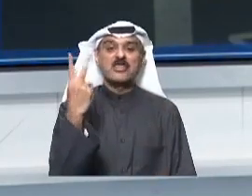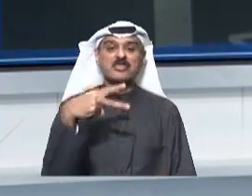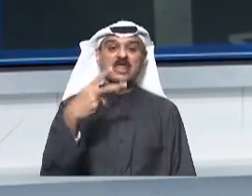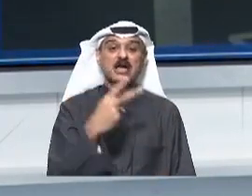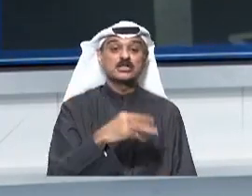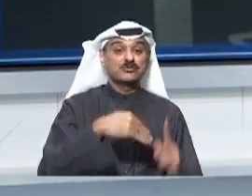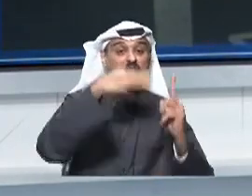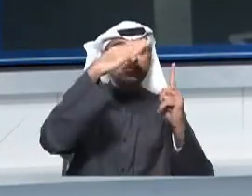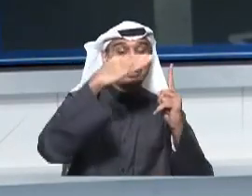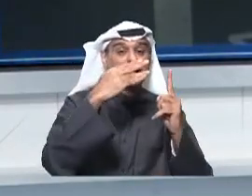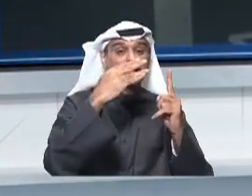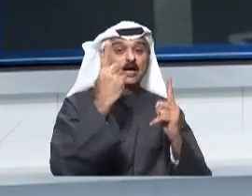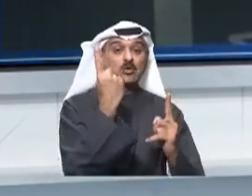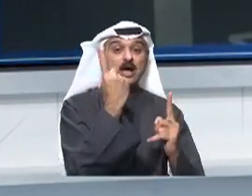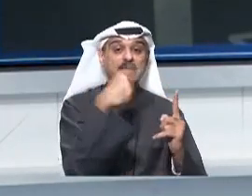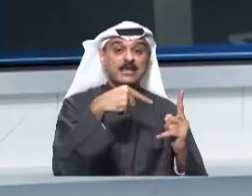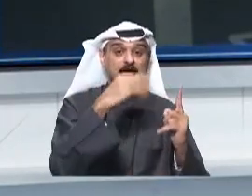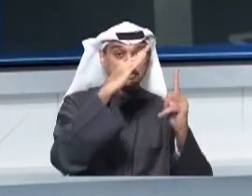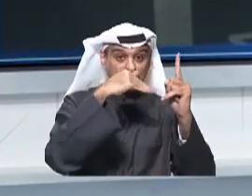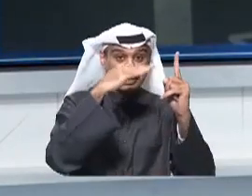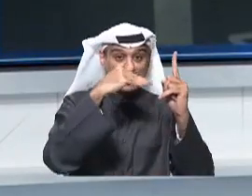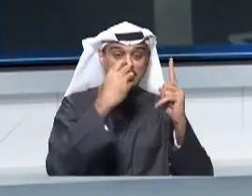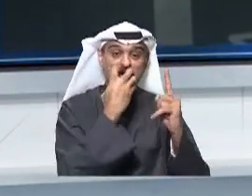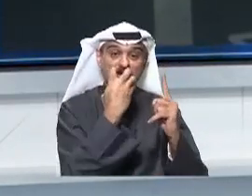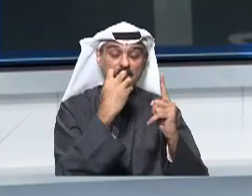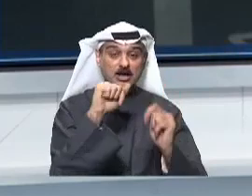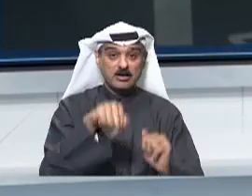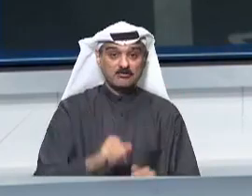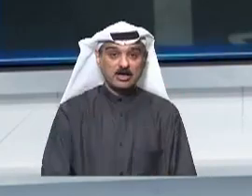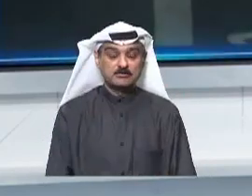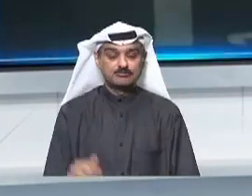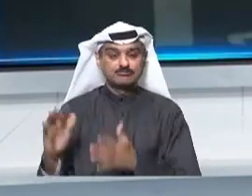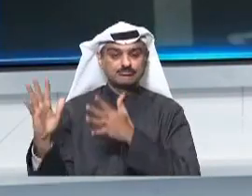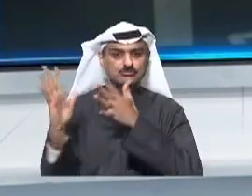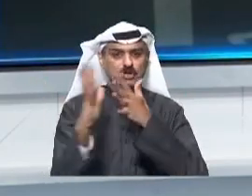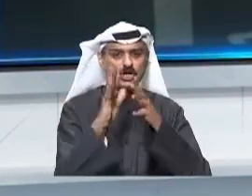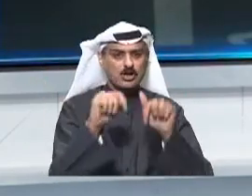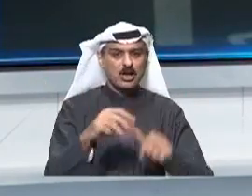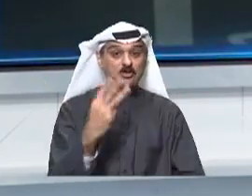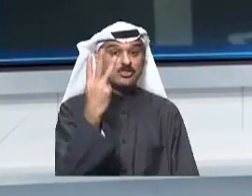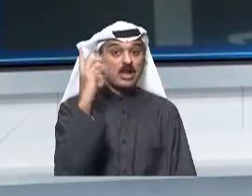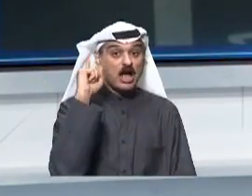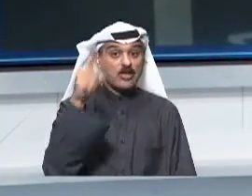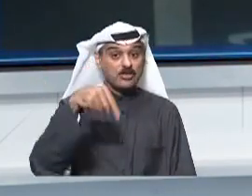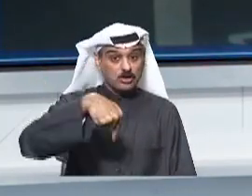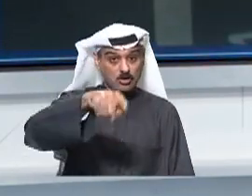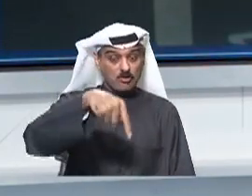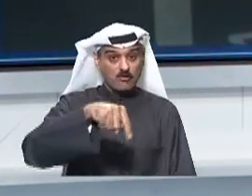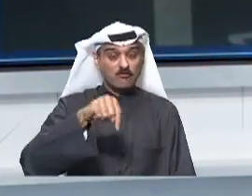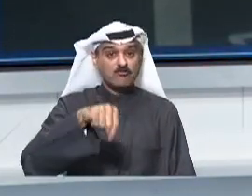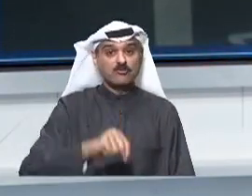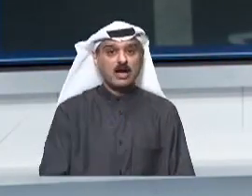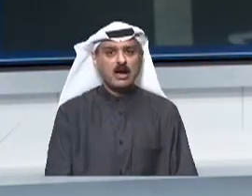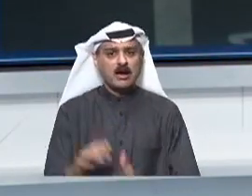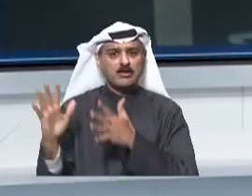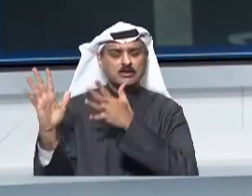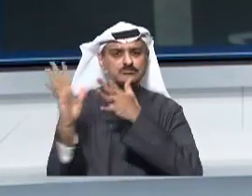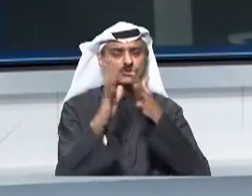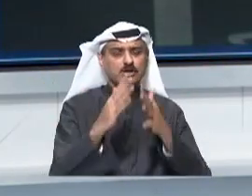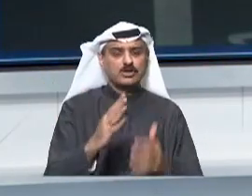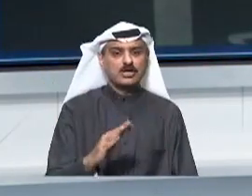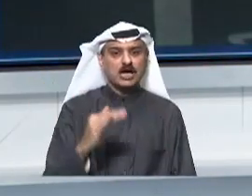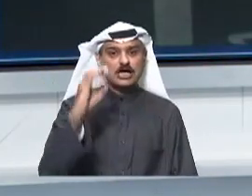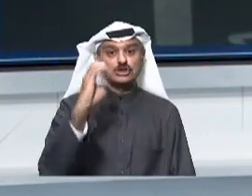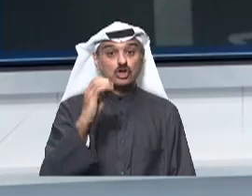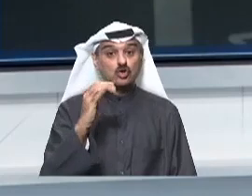حرارة. استمرار الرياح الجنوبية والجنوبية الشرقية معانا أيضا خلال 3 أيام القادمة، فرص أيضا لتشكل الضباب متوقع